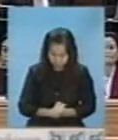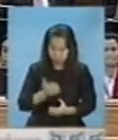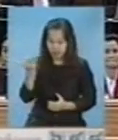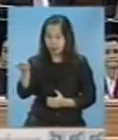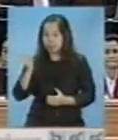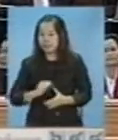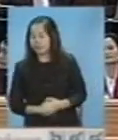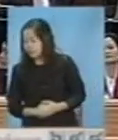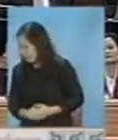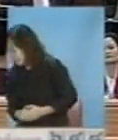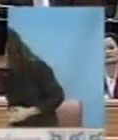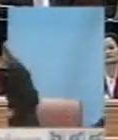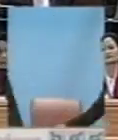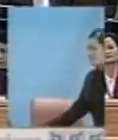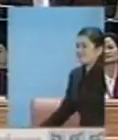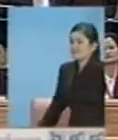สุนัยฮะ